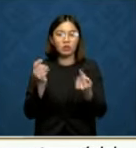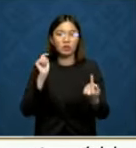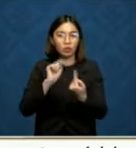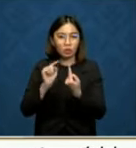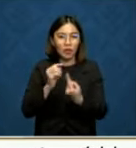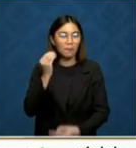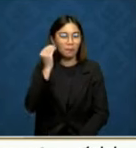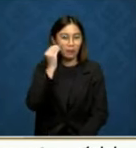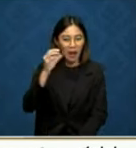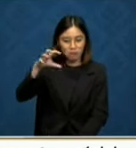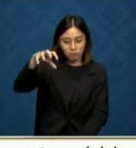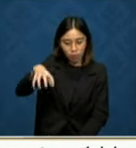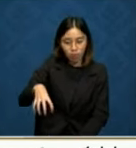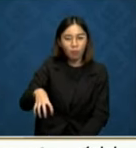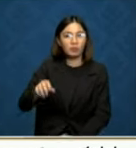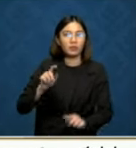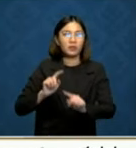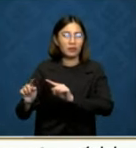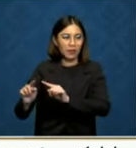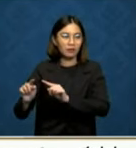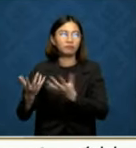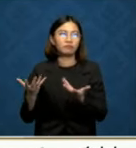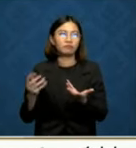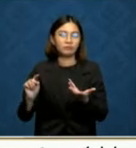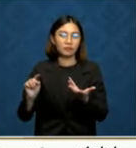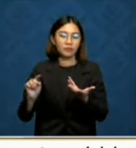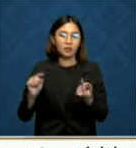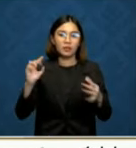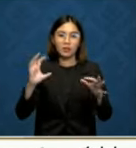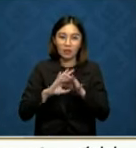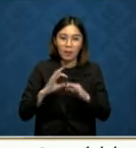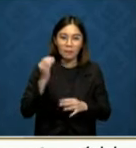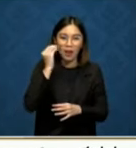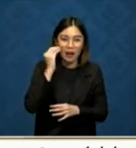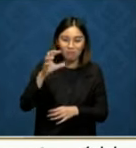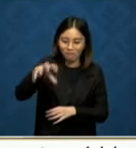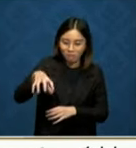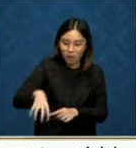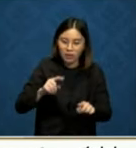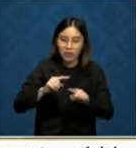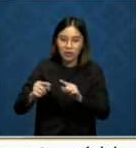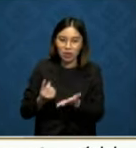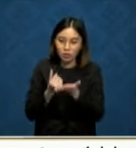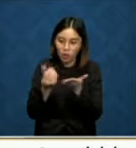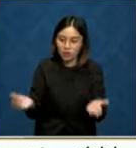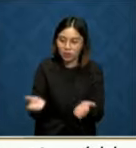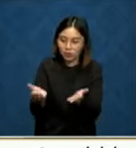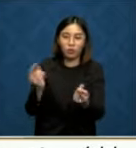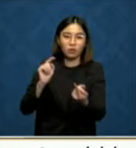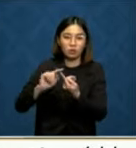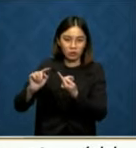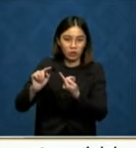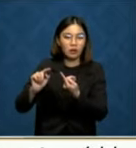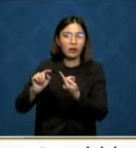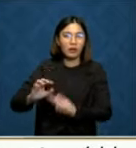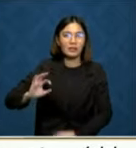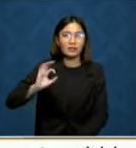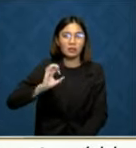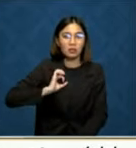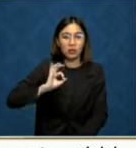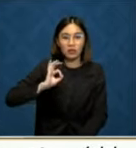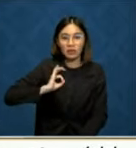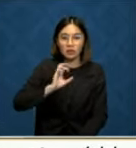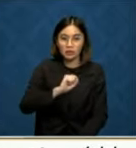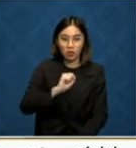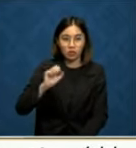้านที่อยู่อาสัยนะคะ จริๆด้านทอยู่อาสัยก็ได้รับกันสับสนุนจากสมาชิ ภาพ